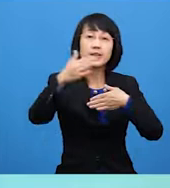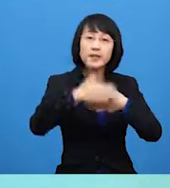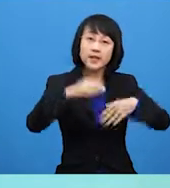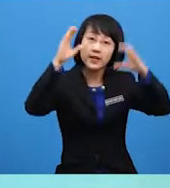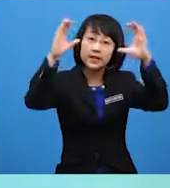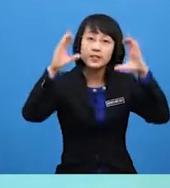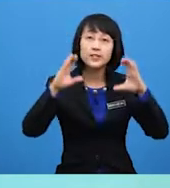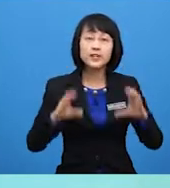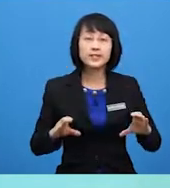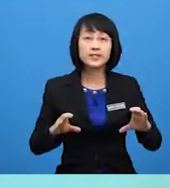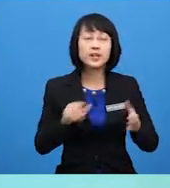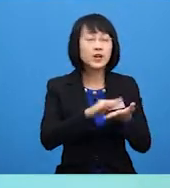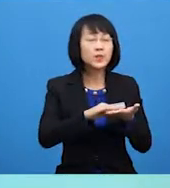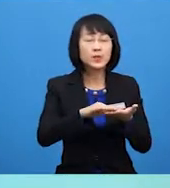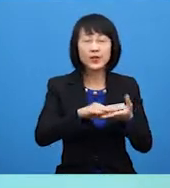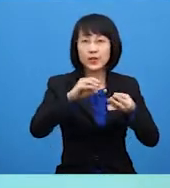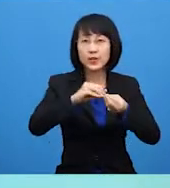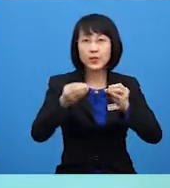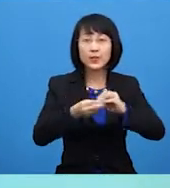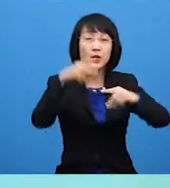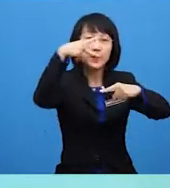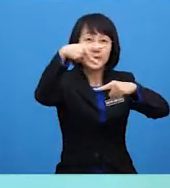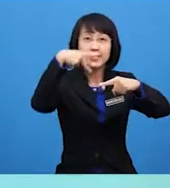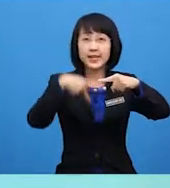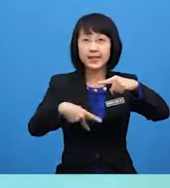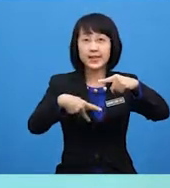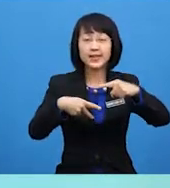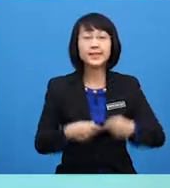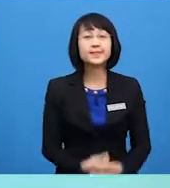cara membrail nombor pecahan.